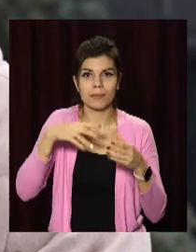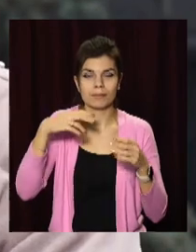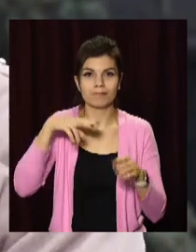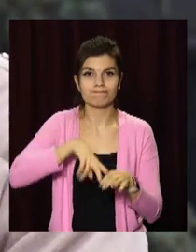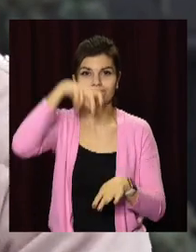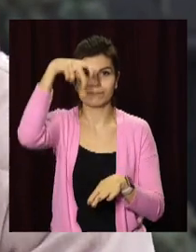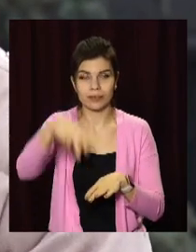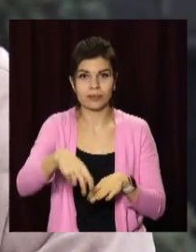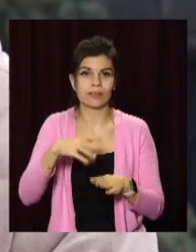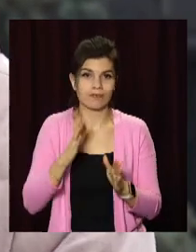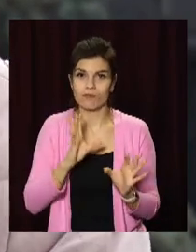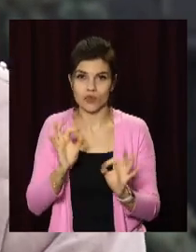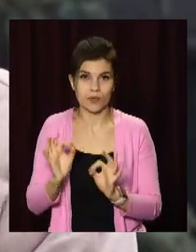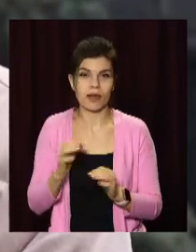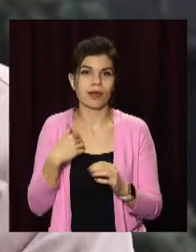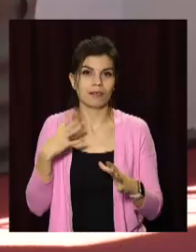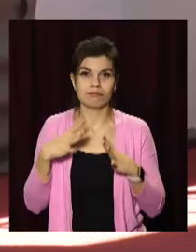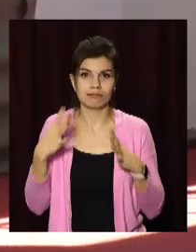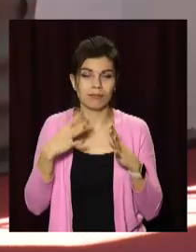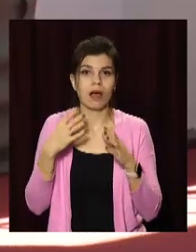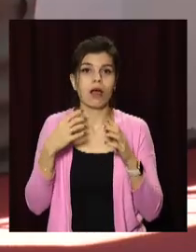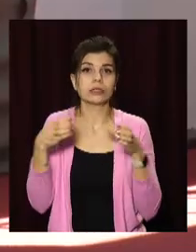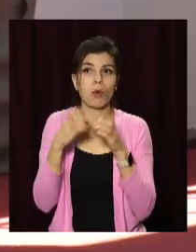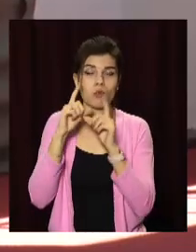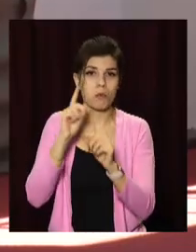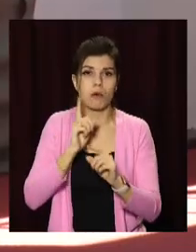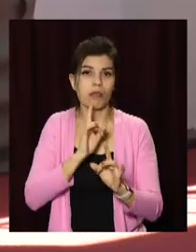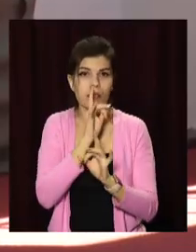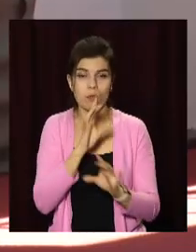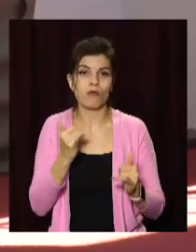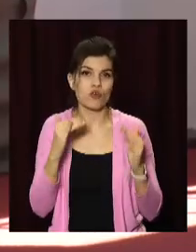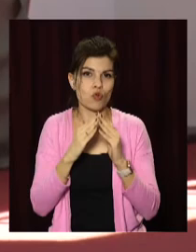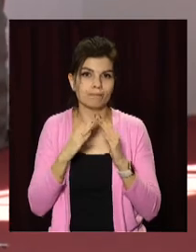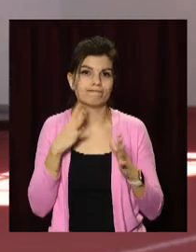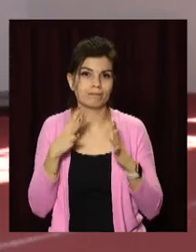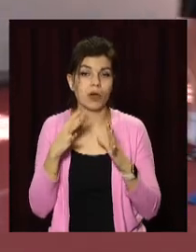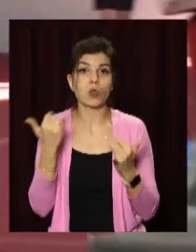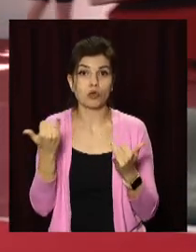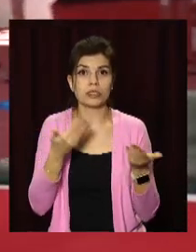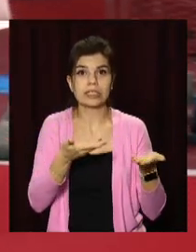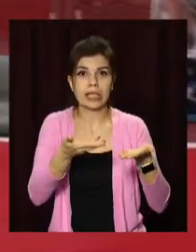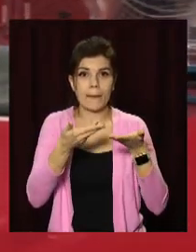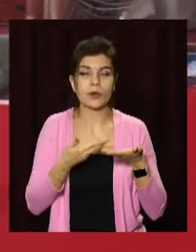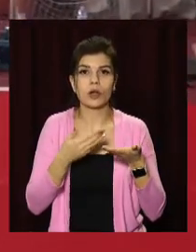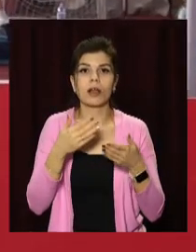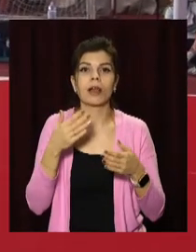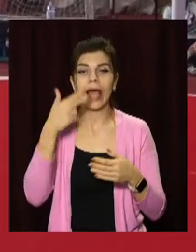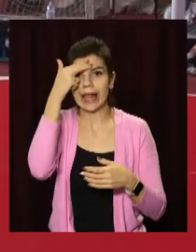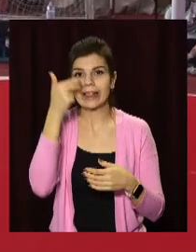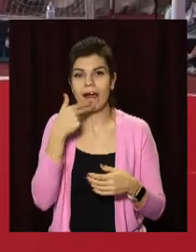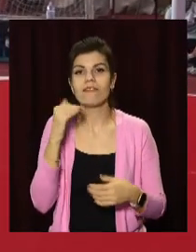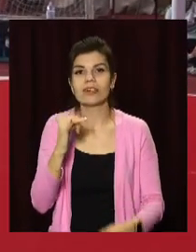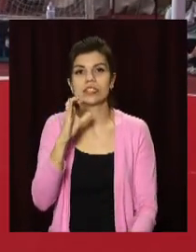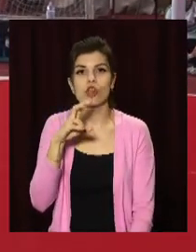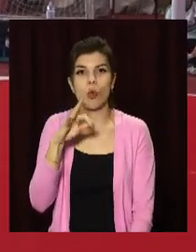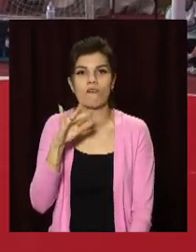вдома і нікуди поки не збираємося їхати на збори. Наразі Ярослава Магучих отримала запрошення на 2 міжнародні старти в Італії і Словаччині.